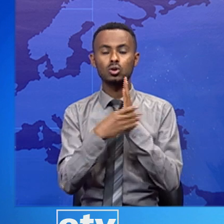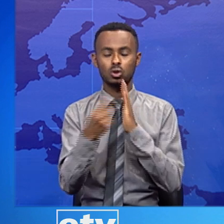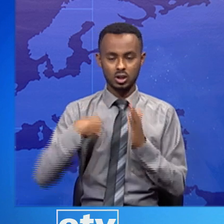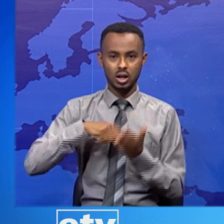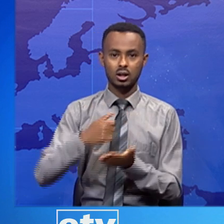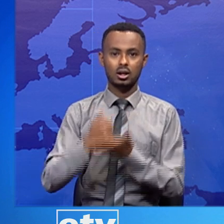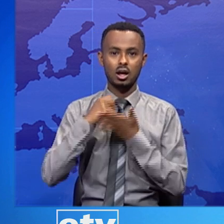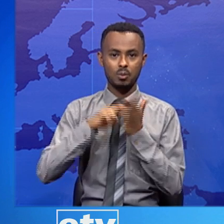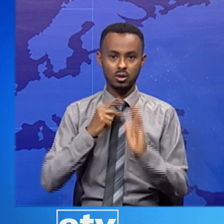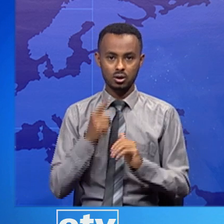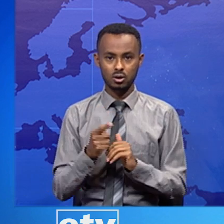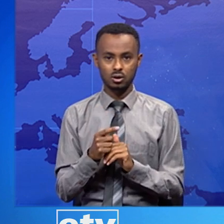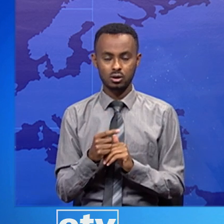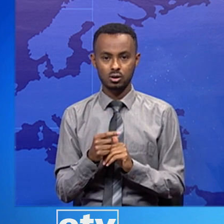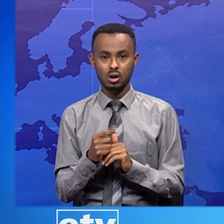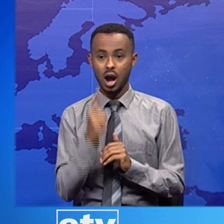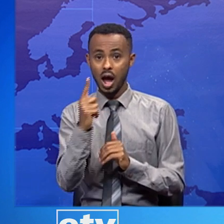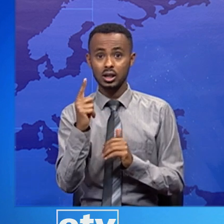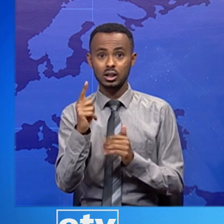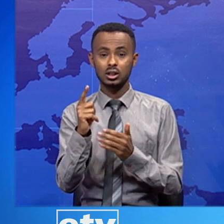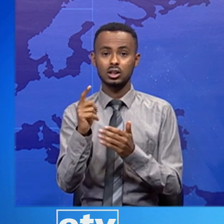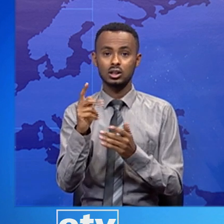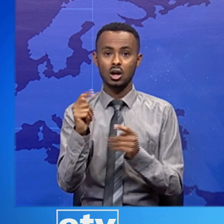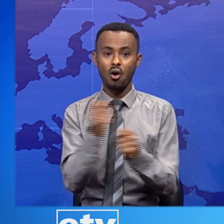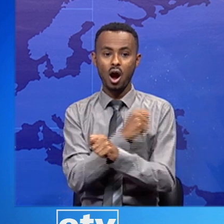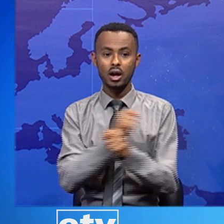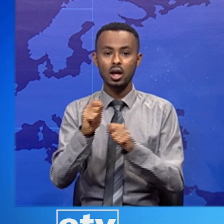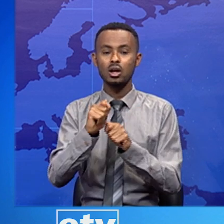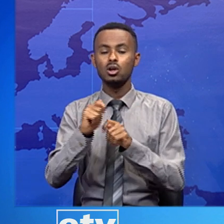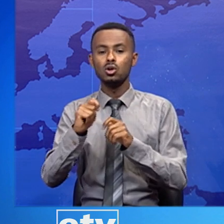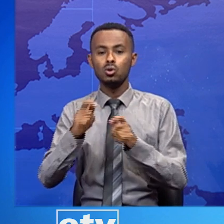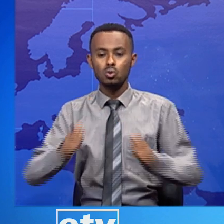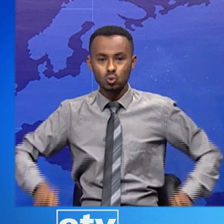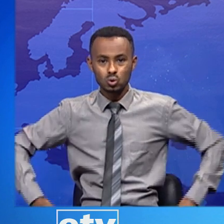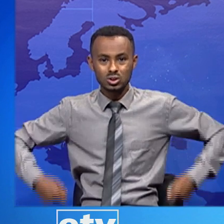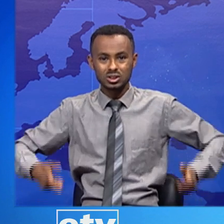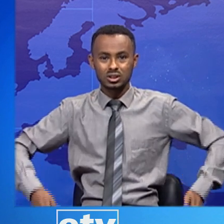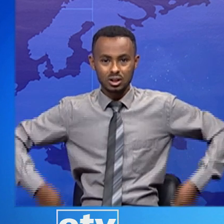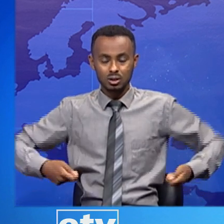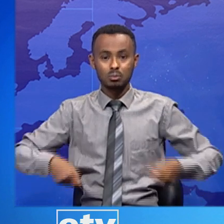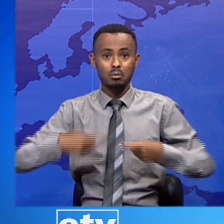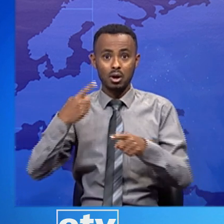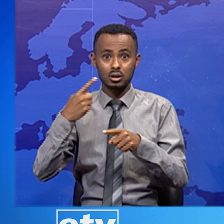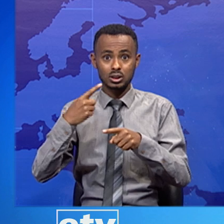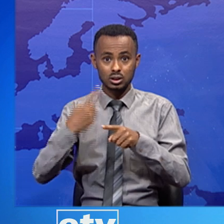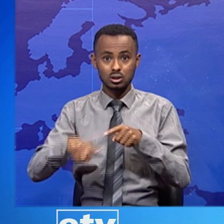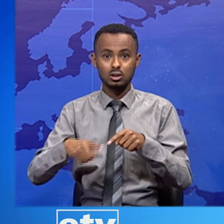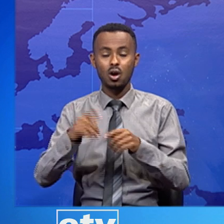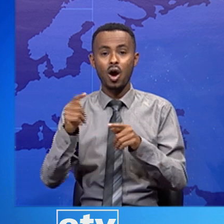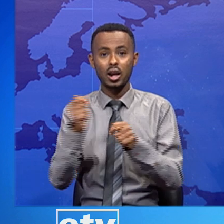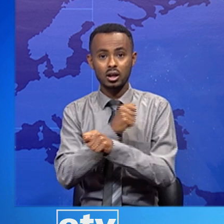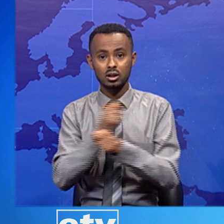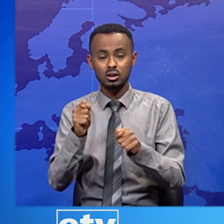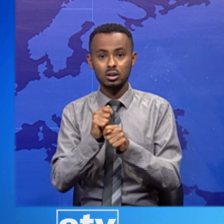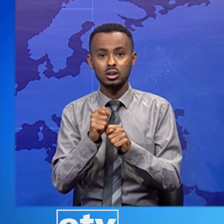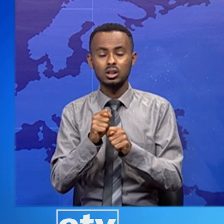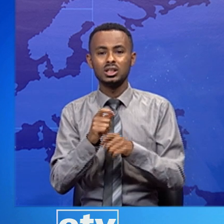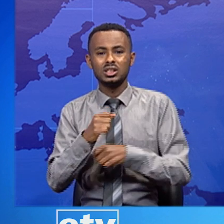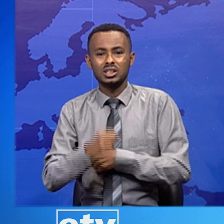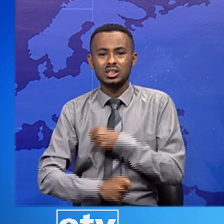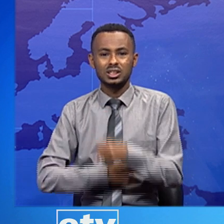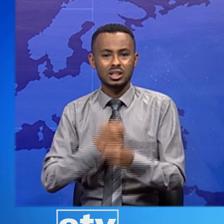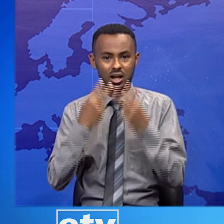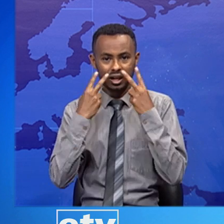እንደምዳል አንድ ተዋናይ ዊልቸር ማሽከርከር የማይችል ተዋናይ ስቃይ